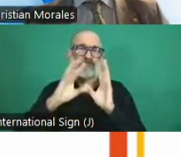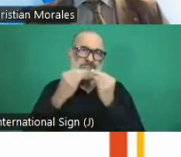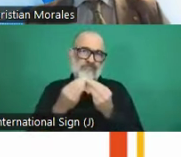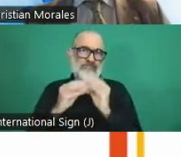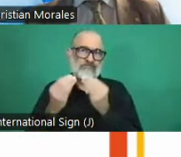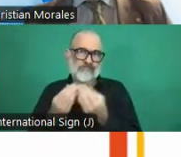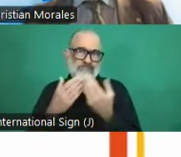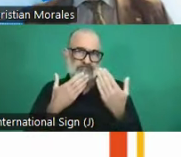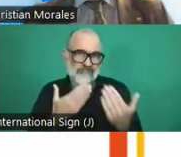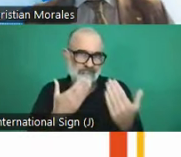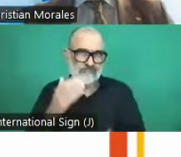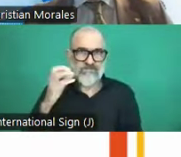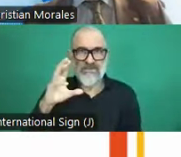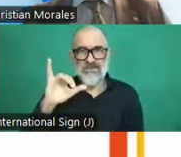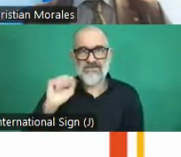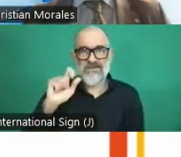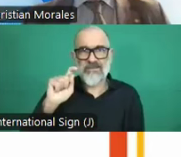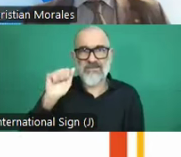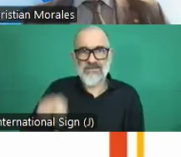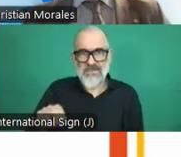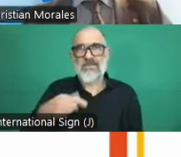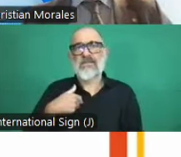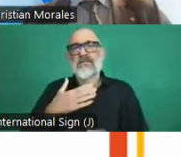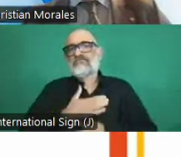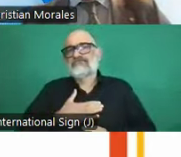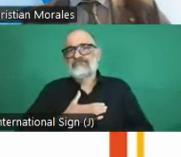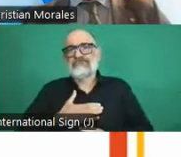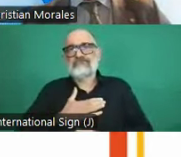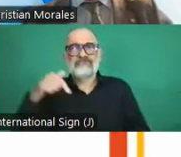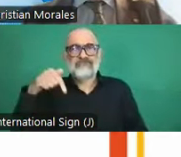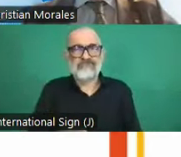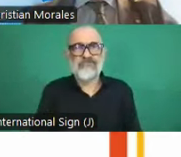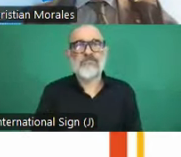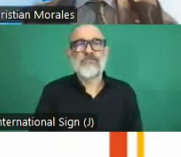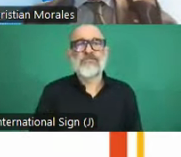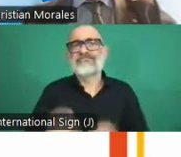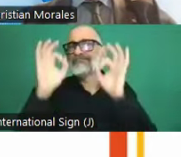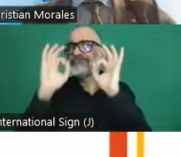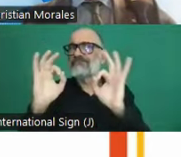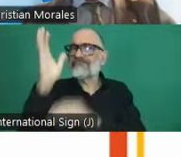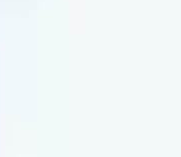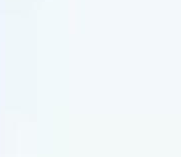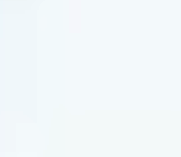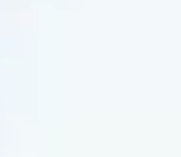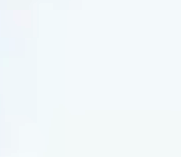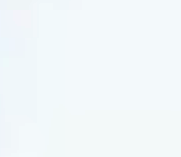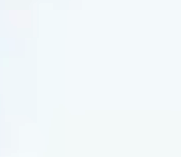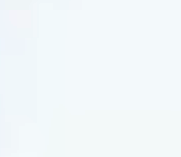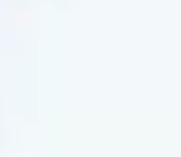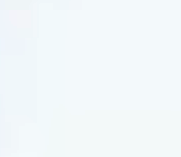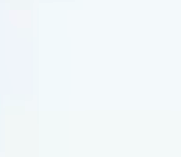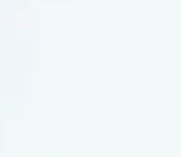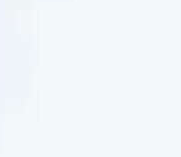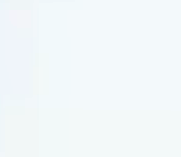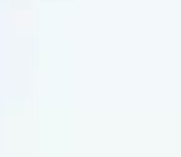été un plaisir. Muchas gracias a ti, Ernesto. Merci, Excelente presentación. Ernesto. Creo que nos deja C'est une muy présentation claro las excellente bases para la